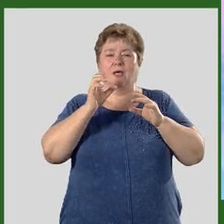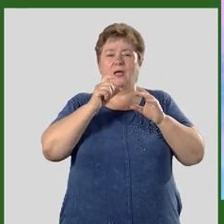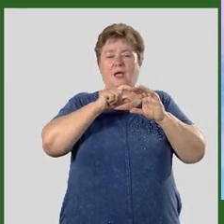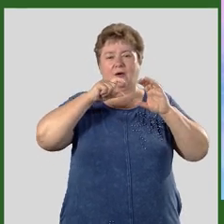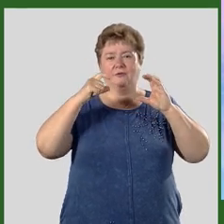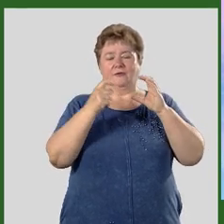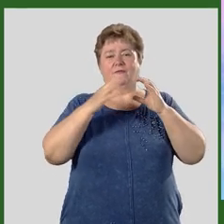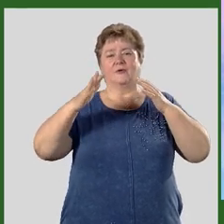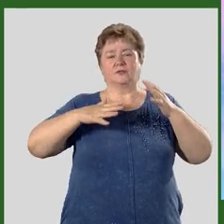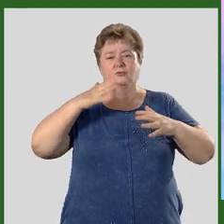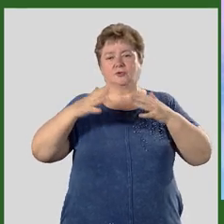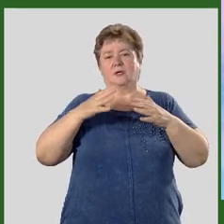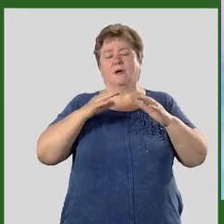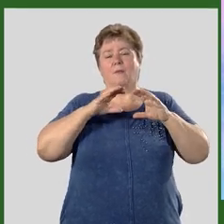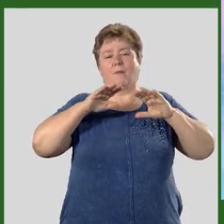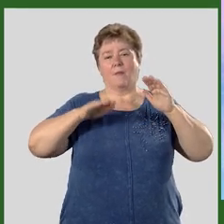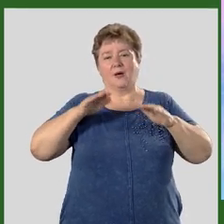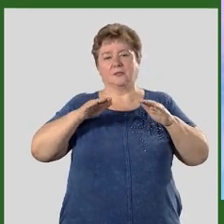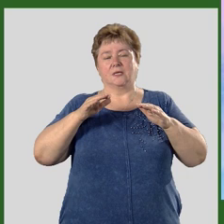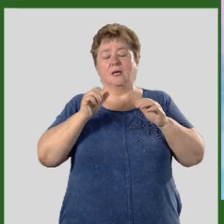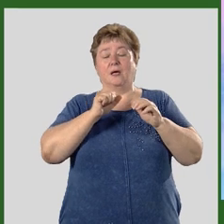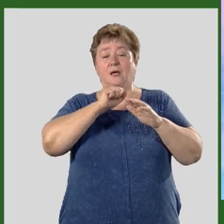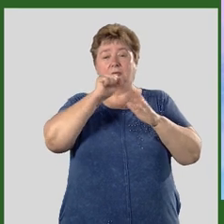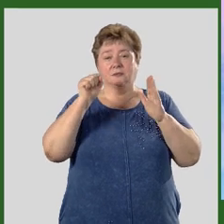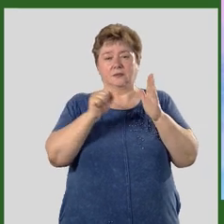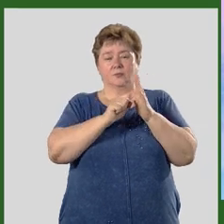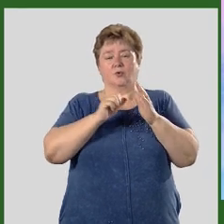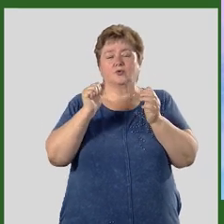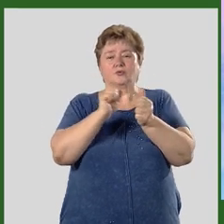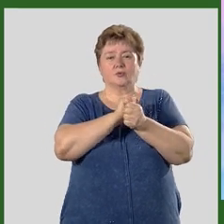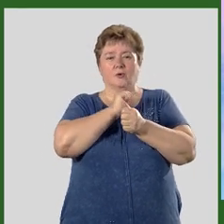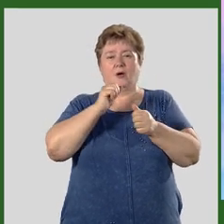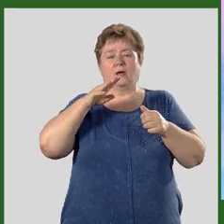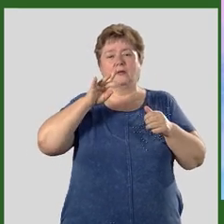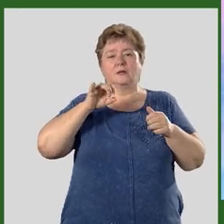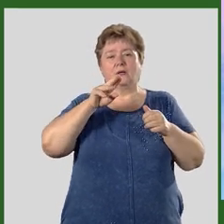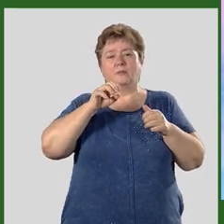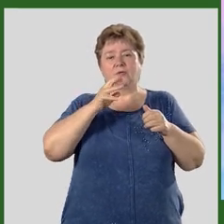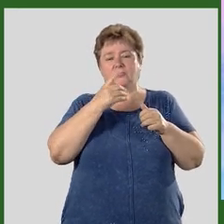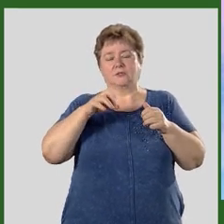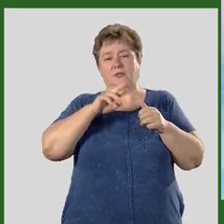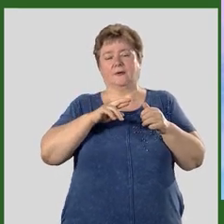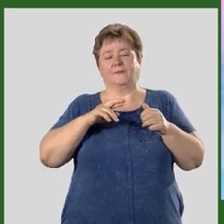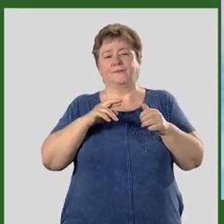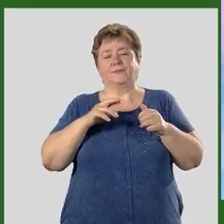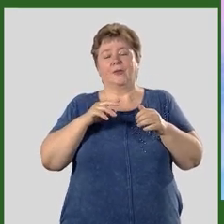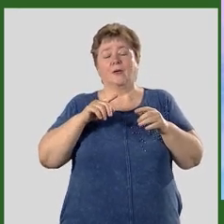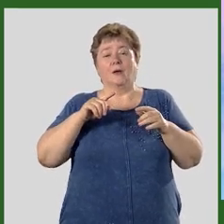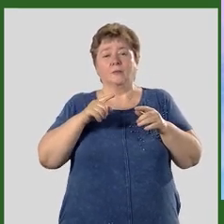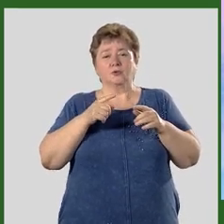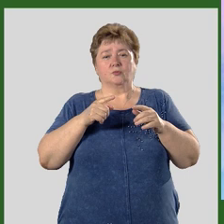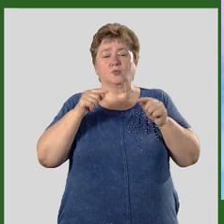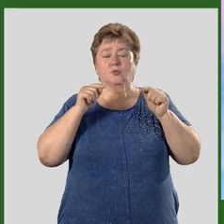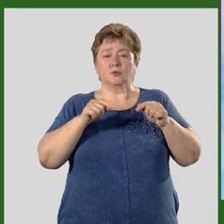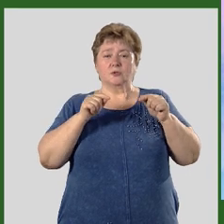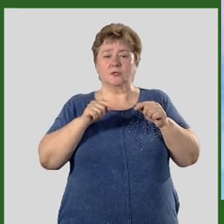экваториальная воздушная масса, а зимой сухая тропическая. Поэтому